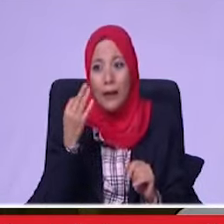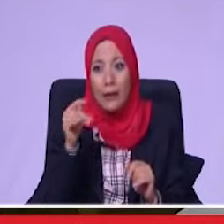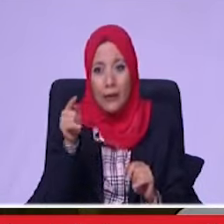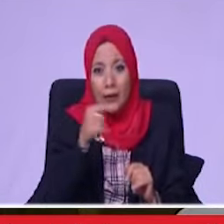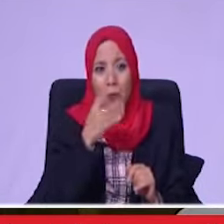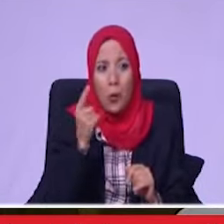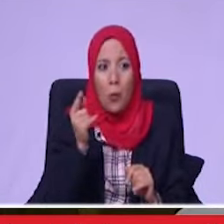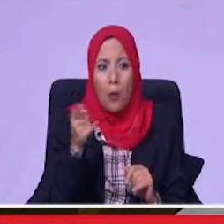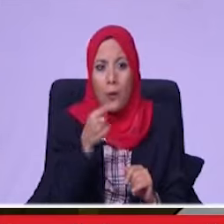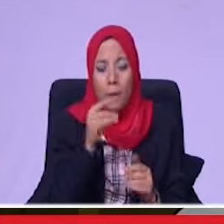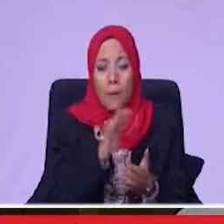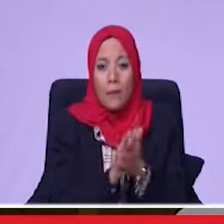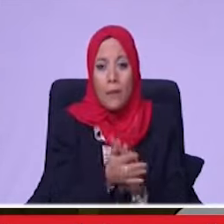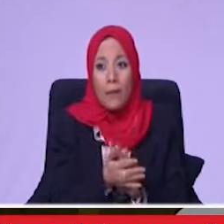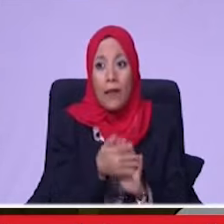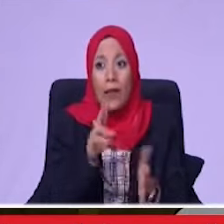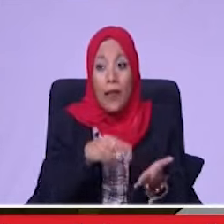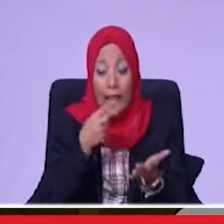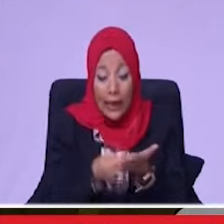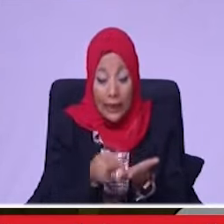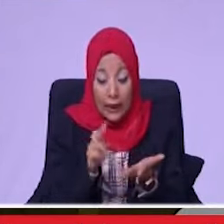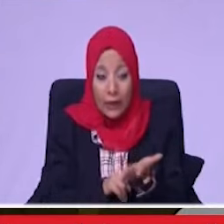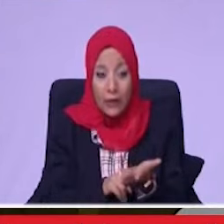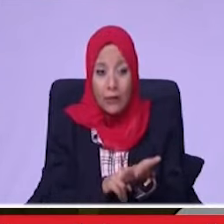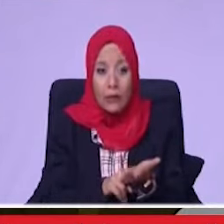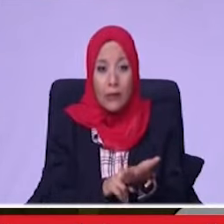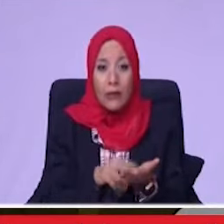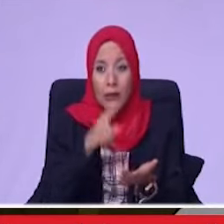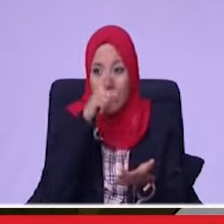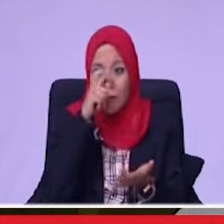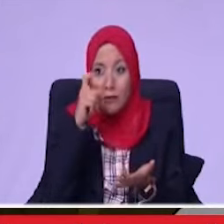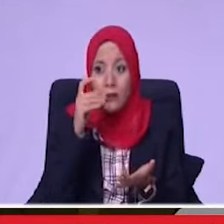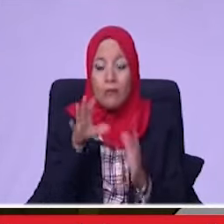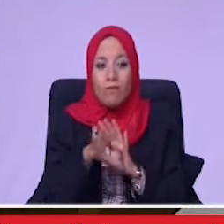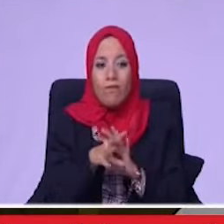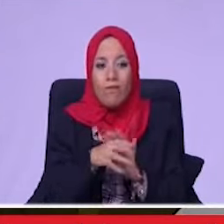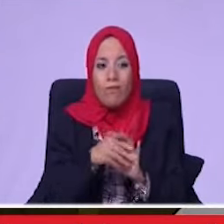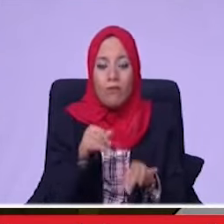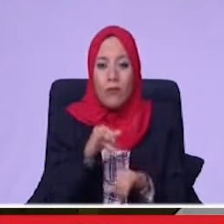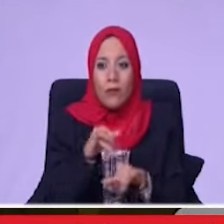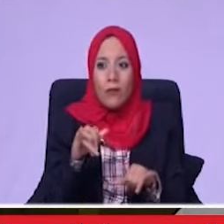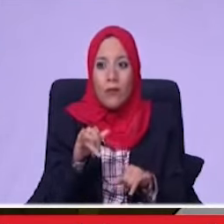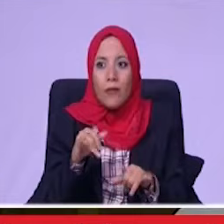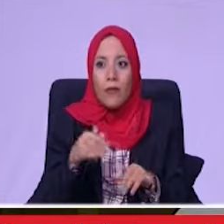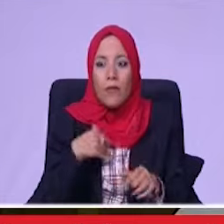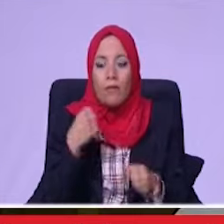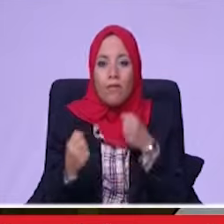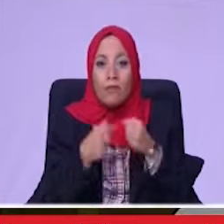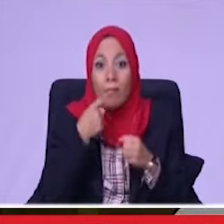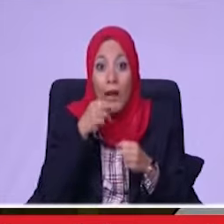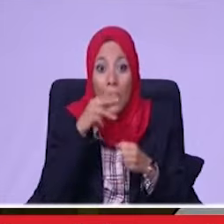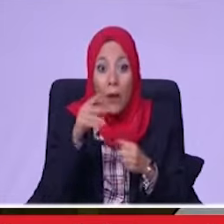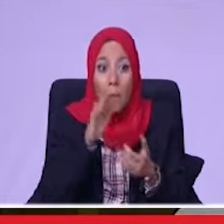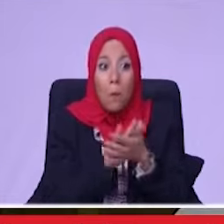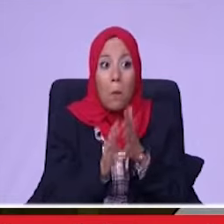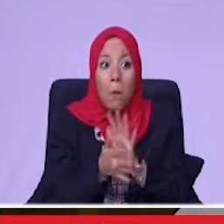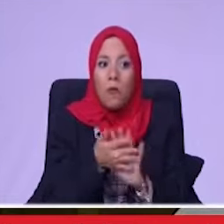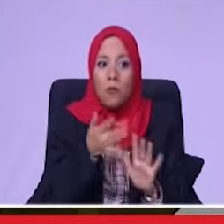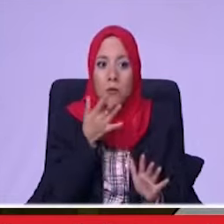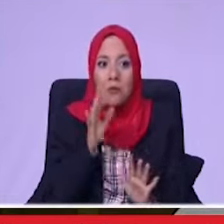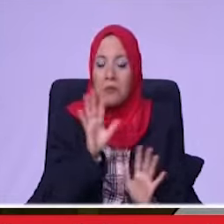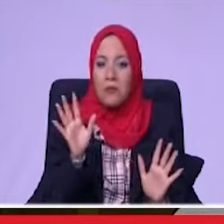إخواته، لكن يشاء القدر أن يؤثر الحادث على عبد الكريم ففقد القدرة على النطق تماماً،